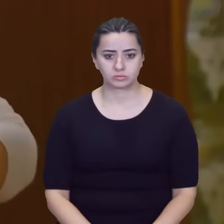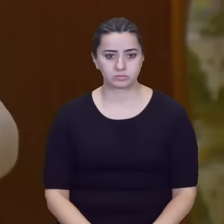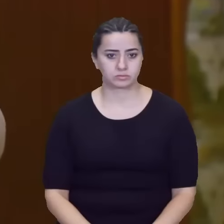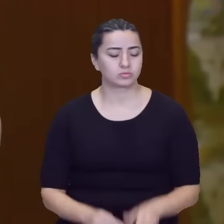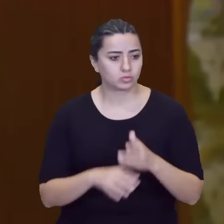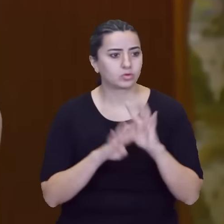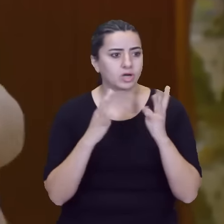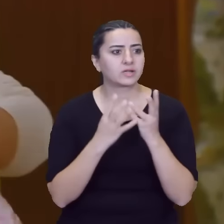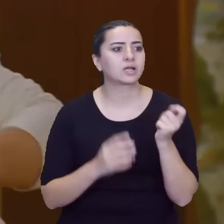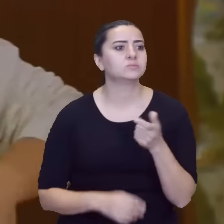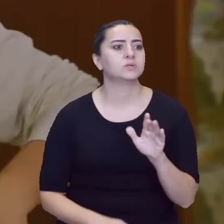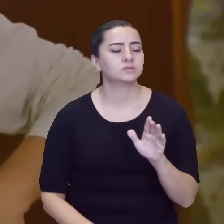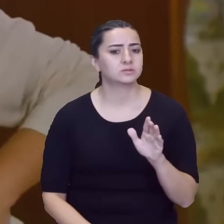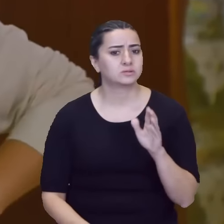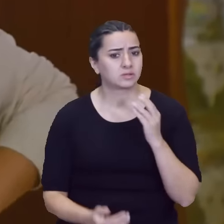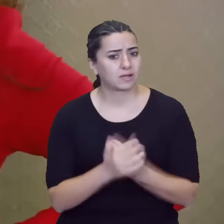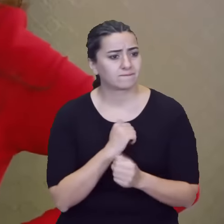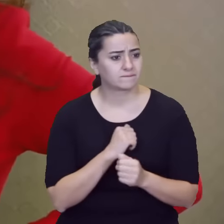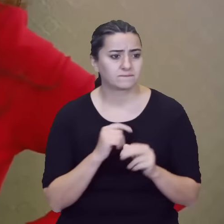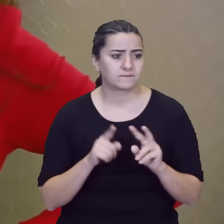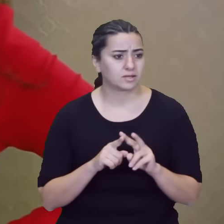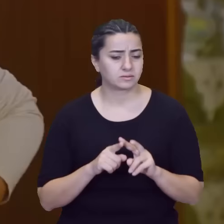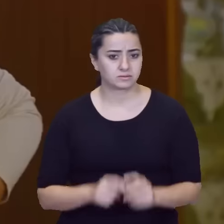Ha, doğru, kafeste kaçam. Ay Nazlı. Ha.